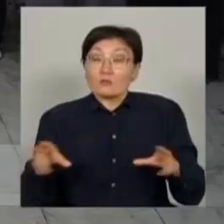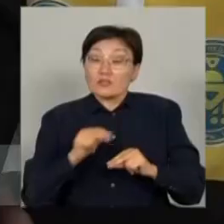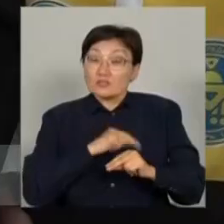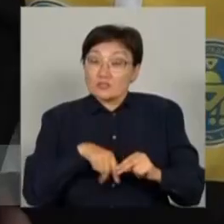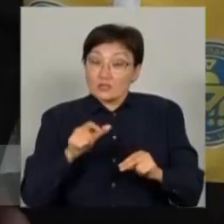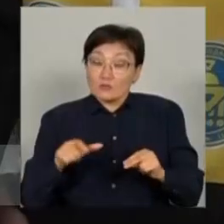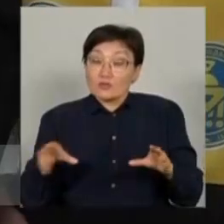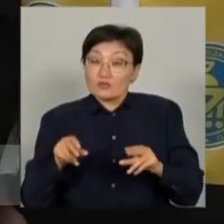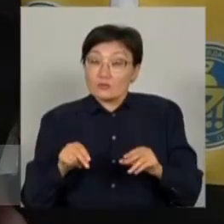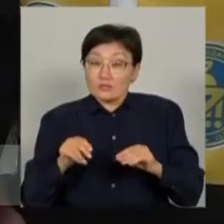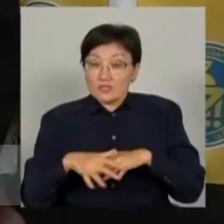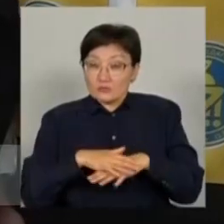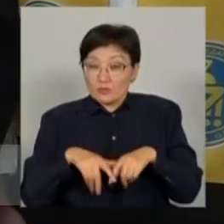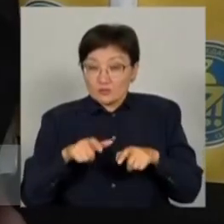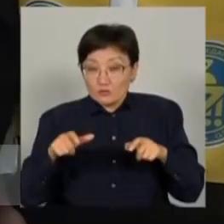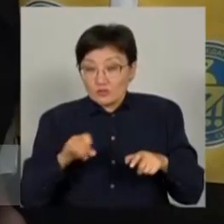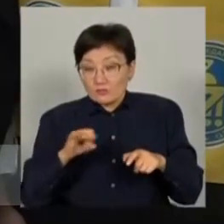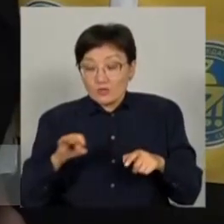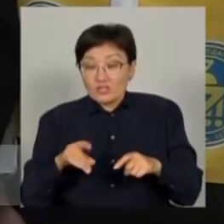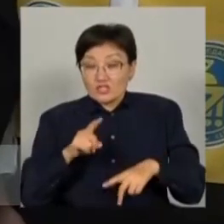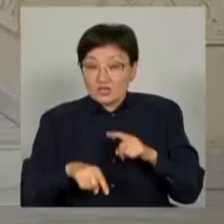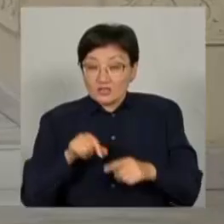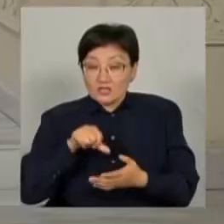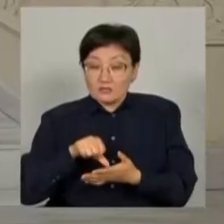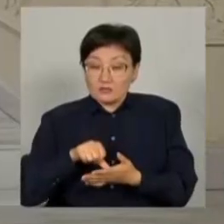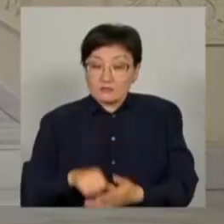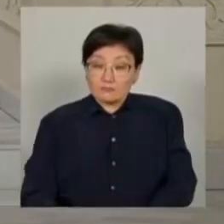болған әріптестері, қоғам қайраткерлері және жақындары келді.